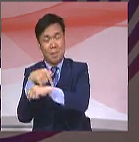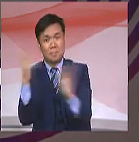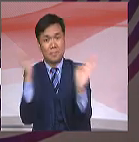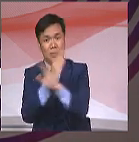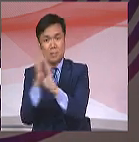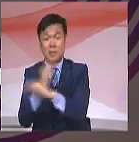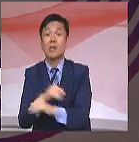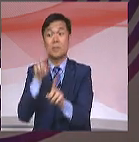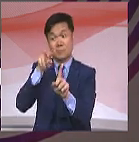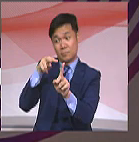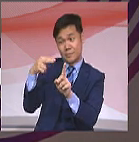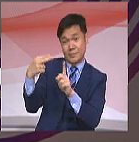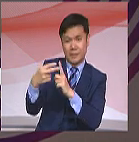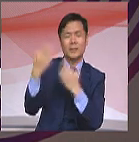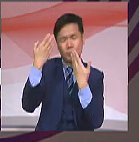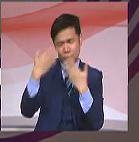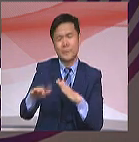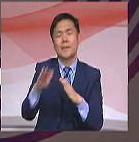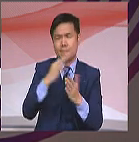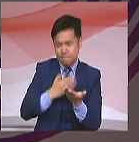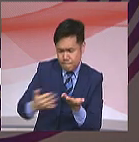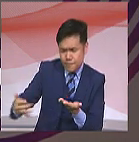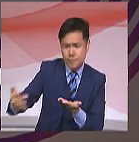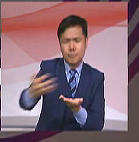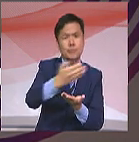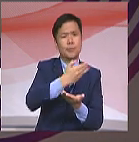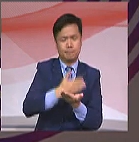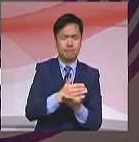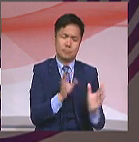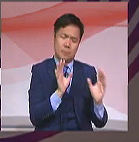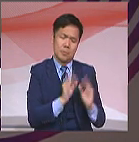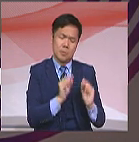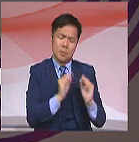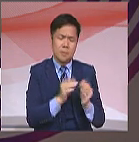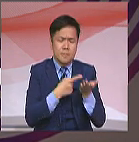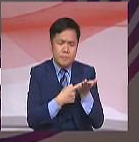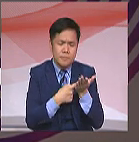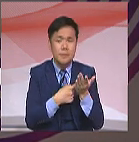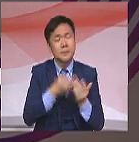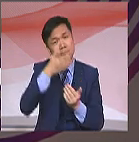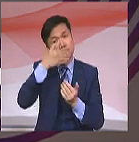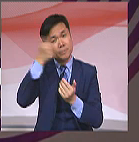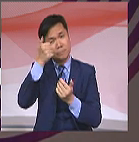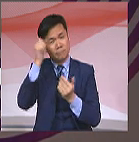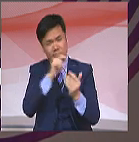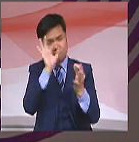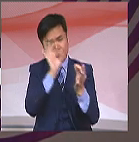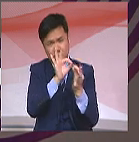Sebenarnya semua pandangan ini telah diambil kira. Kita duduk bincang apakah kaedah yang terbaik